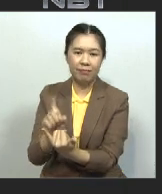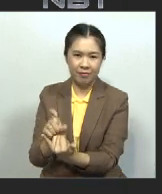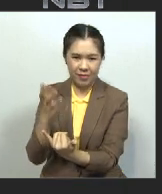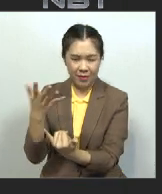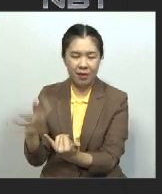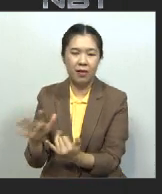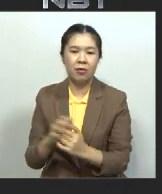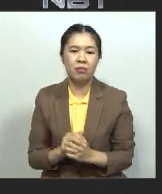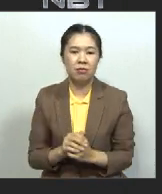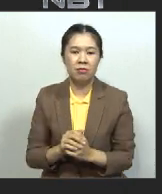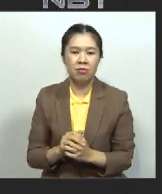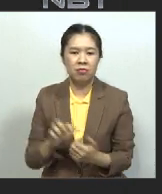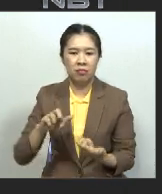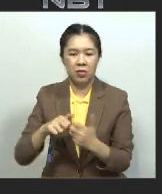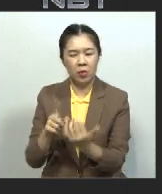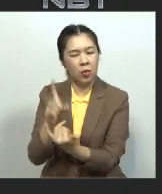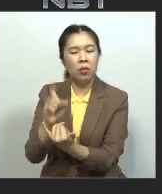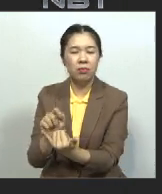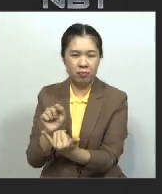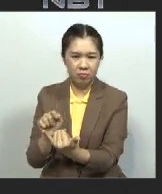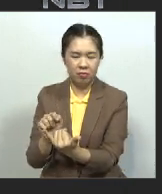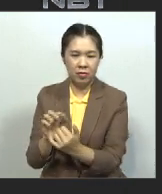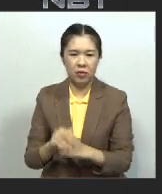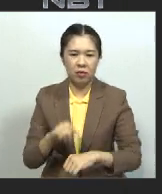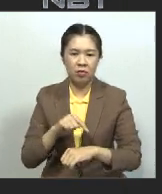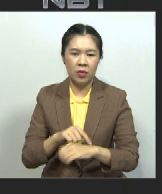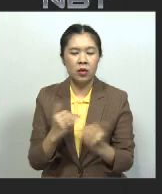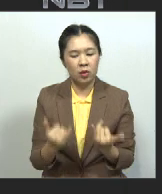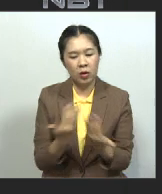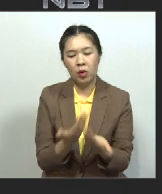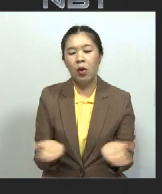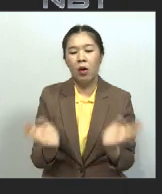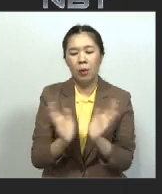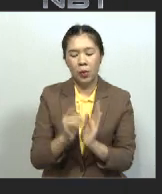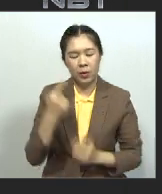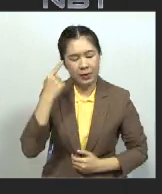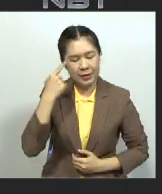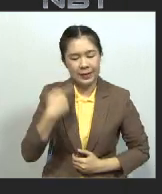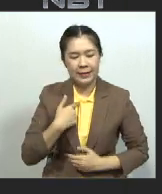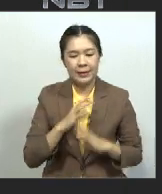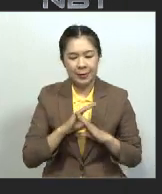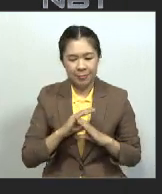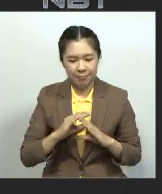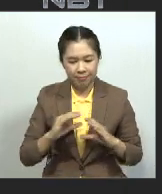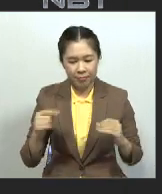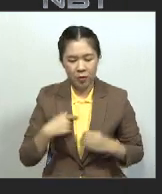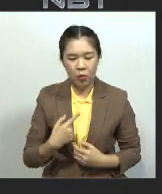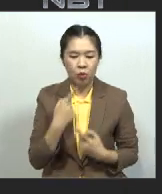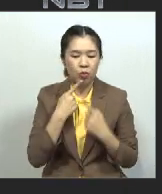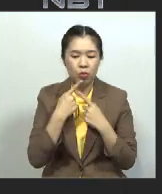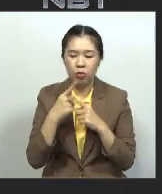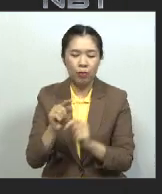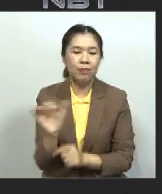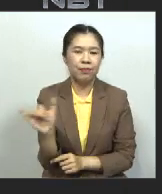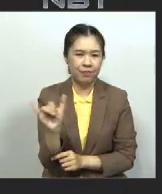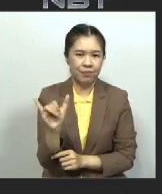างสงบสุขด้วยอุบัติเหตุที่ไม่คาดคิดช่วงเวลานี้ครอบครัวขอใช้เวลาอย่างสงบสุขงดตอบคำถาม